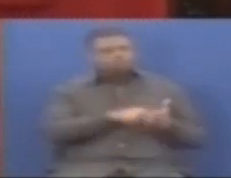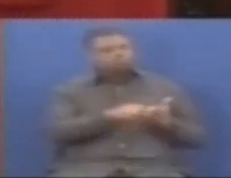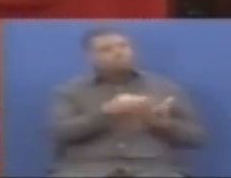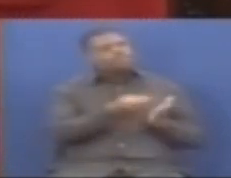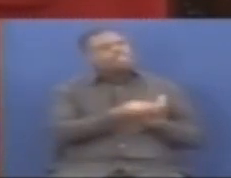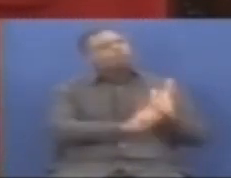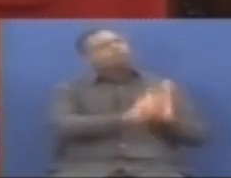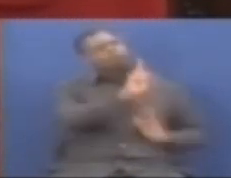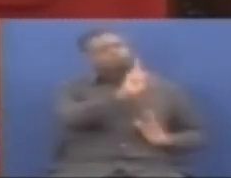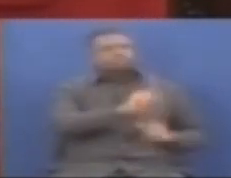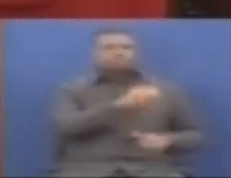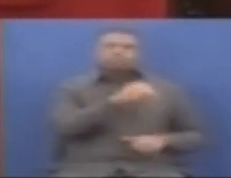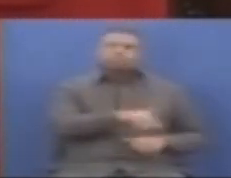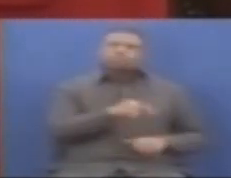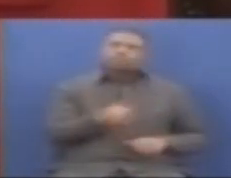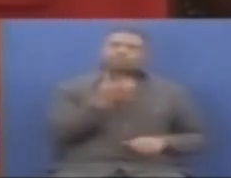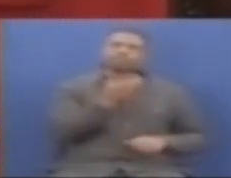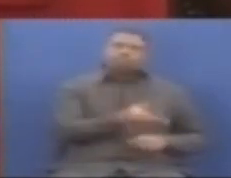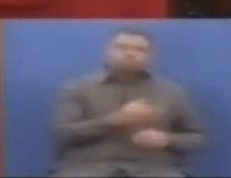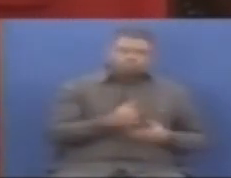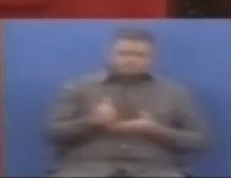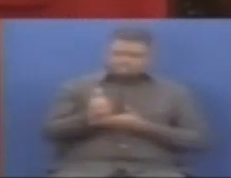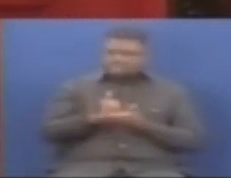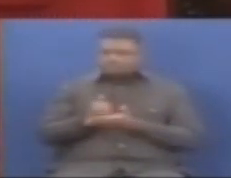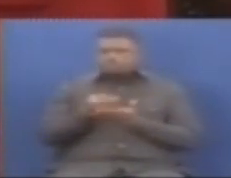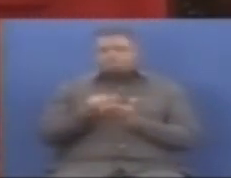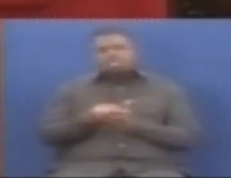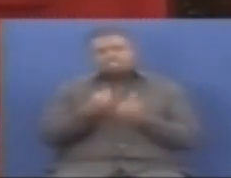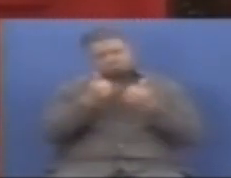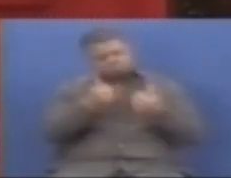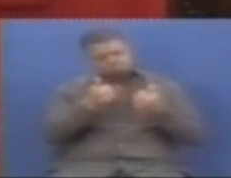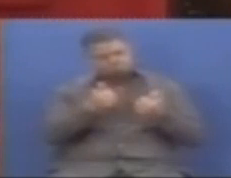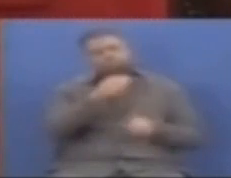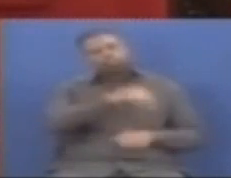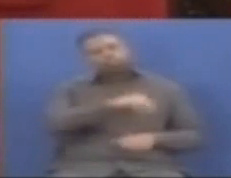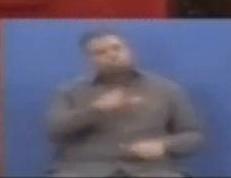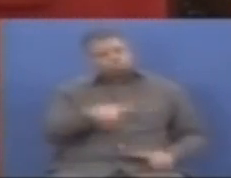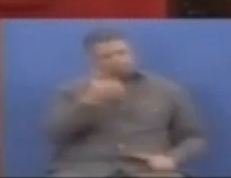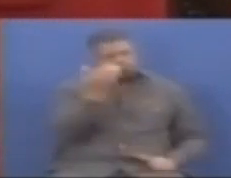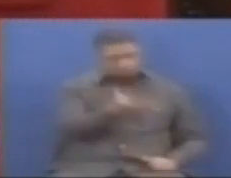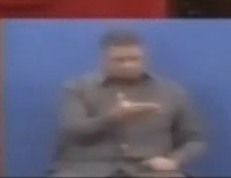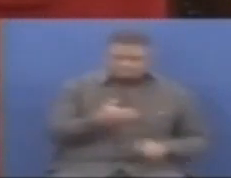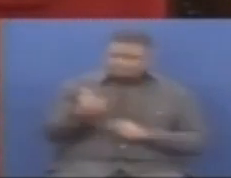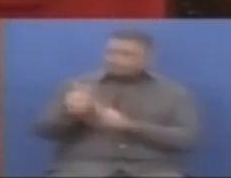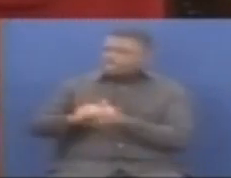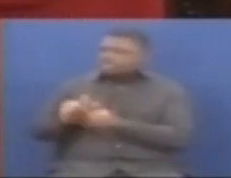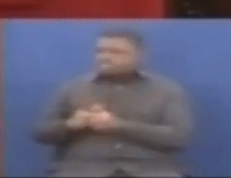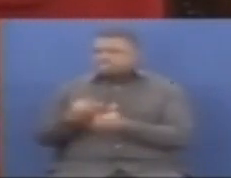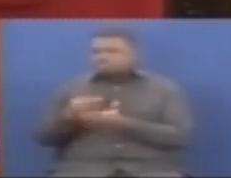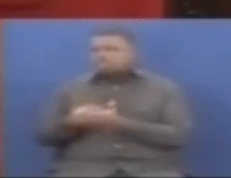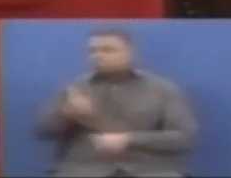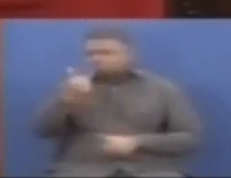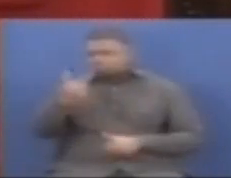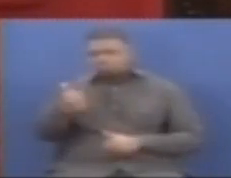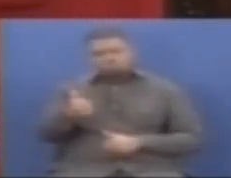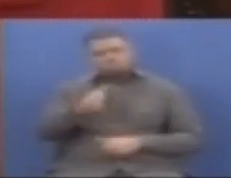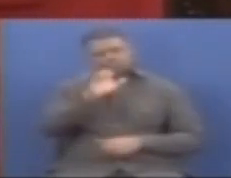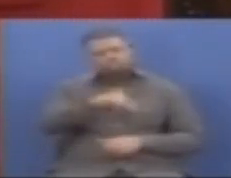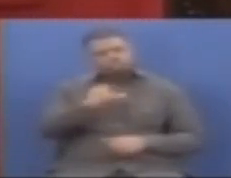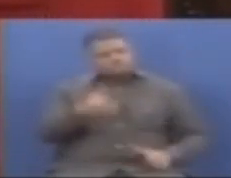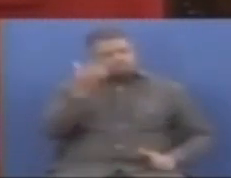hali iliyopo sasa tunacho chakula cha kutosha, na nipende kuwajulisha Watanzania wote na